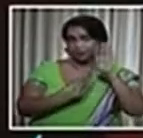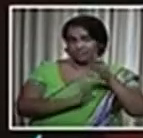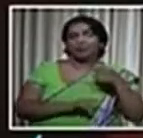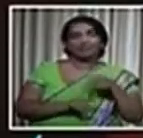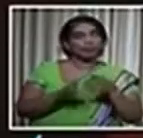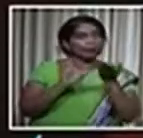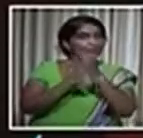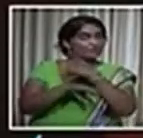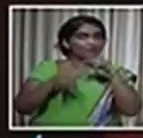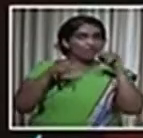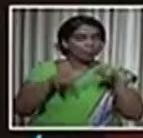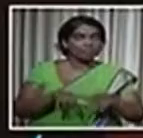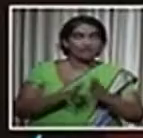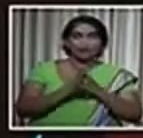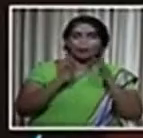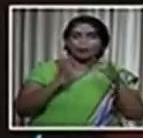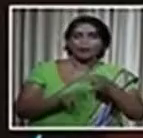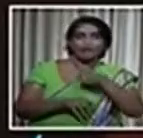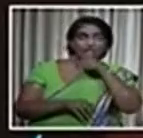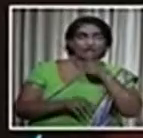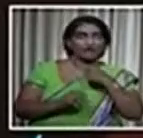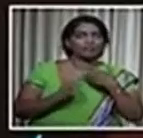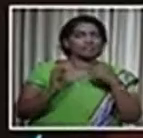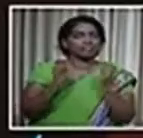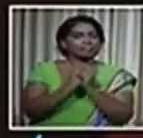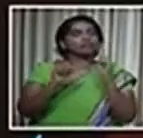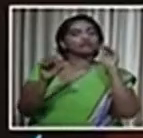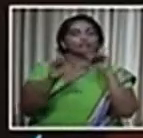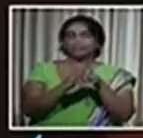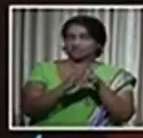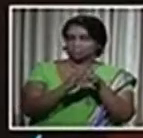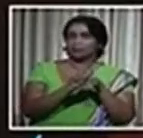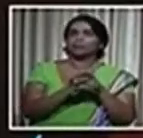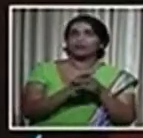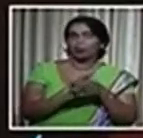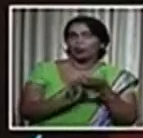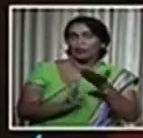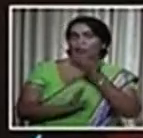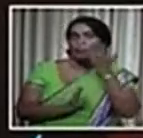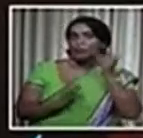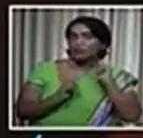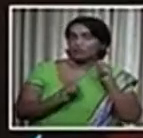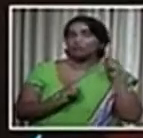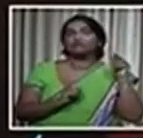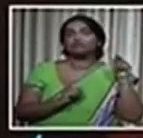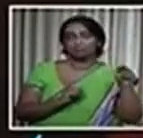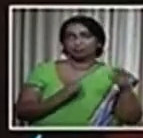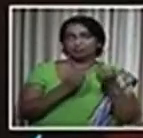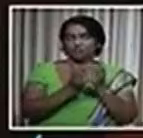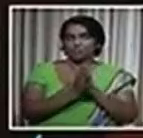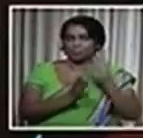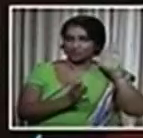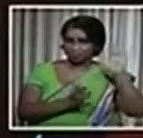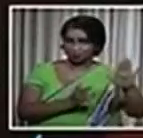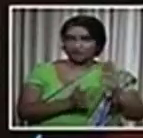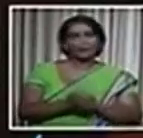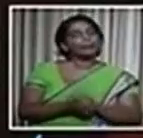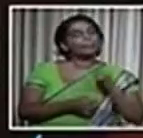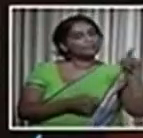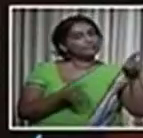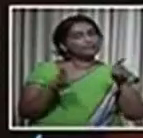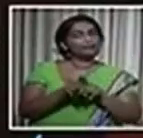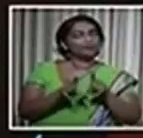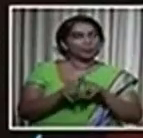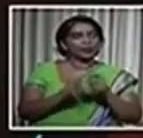පෙරට වඩා වැඩි කාලයක් සක්‍රීය සේවයේ යෙදීම හැකියාව ඔවුන් සතුව තිබෙනවා. එබැවින්